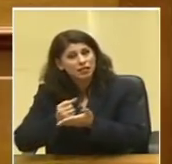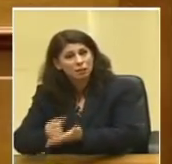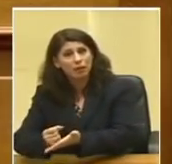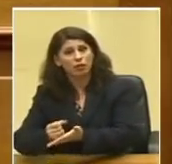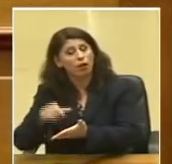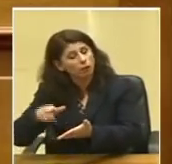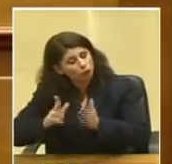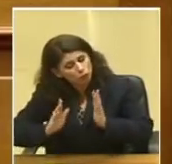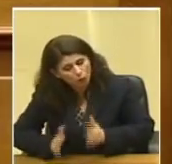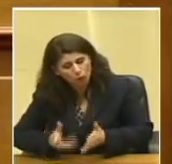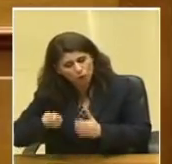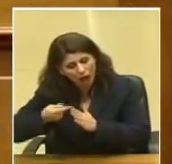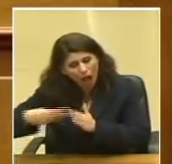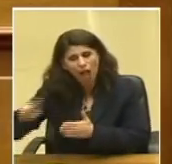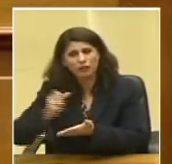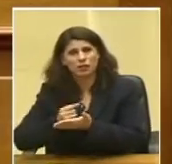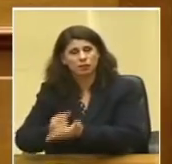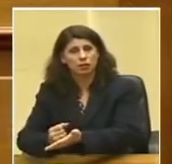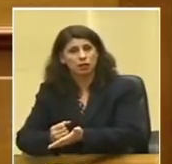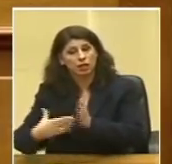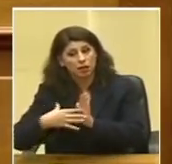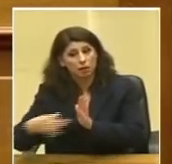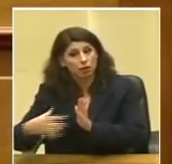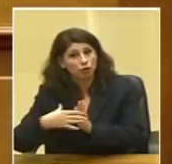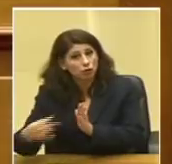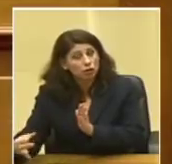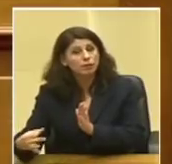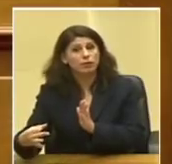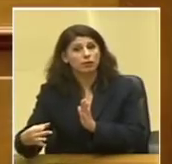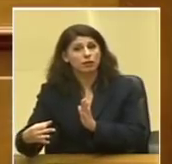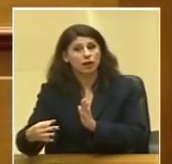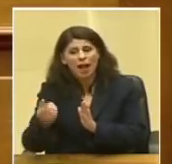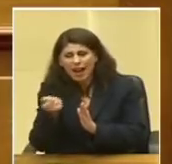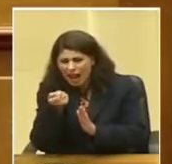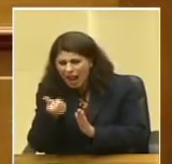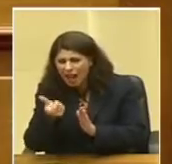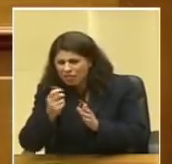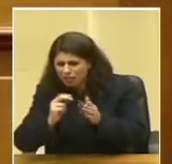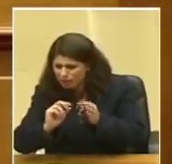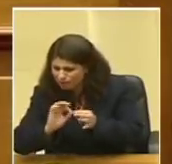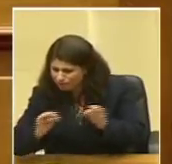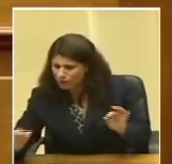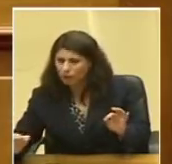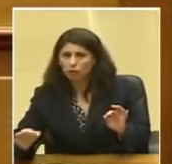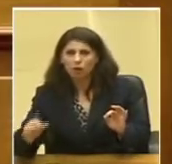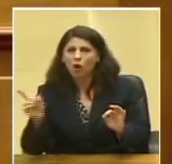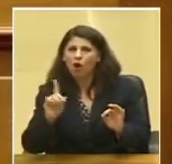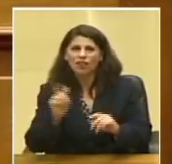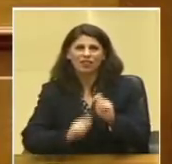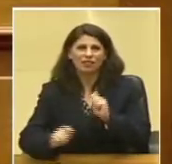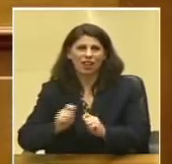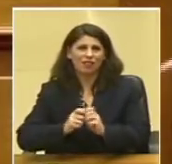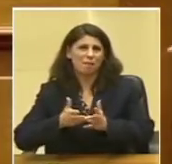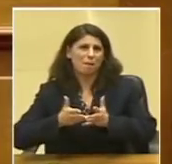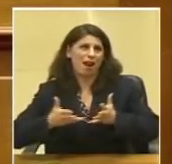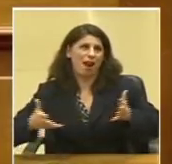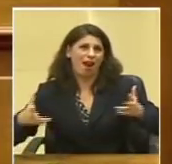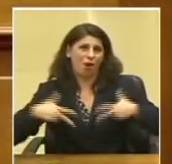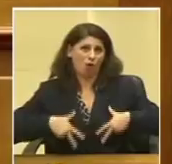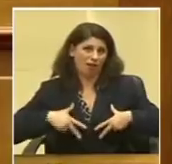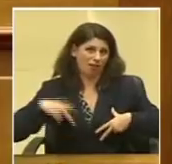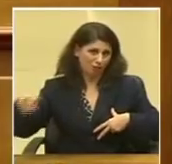που μπορούμε, αλλά και με προσλήψεις αξιοποιώντας κάθε χαραμάδα που υπάρχει, όχι για να φτιάξουμε μεγάλο κράτος,